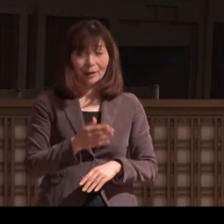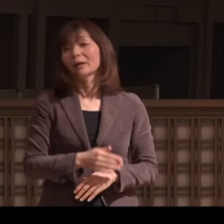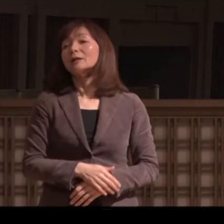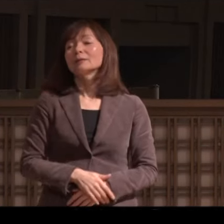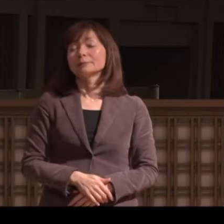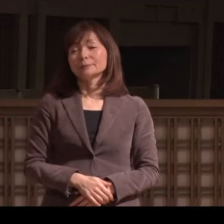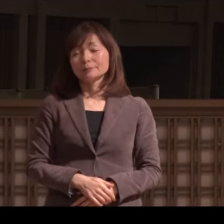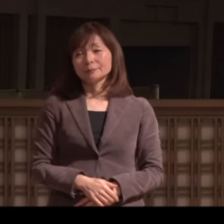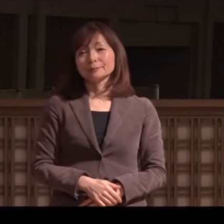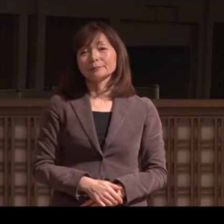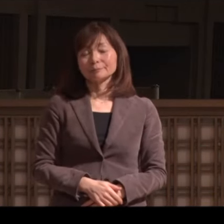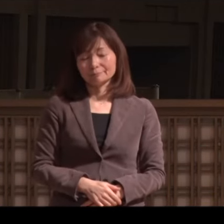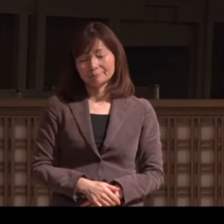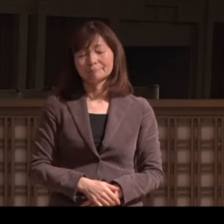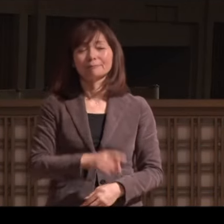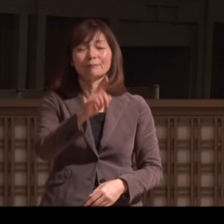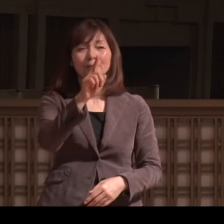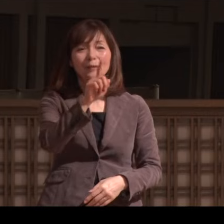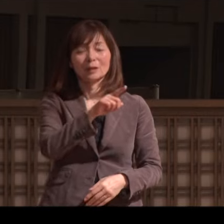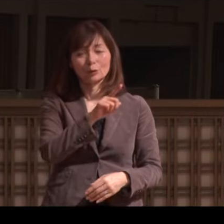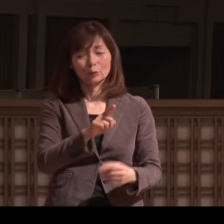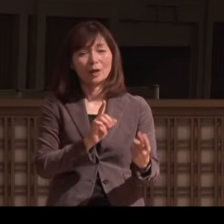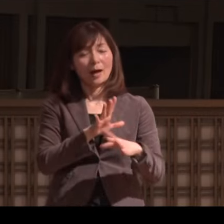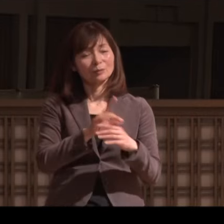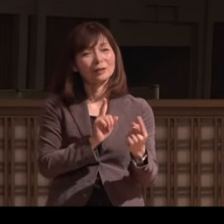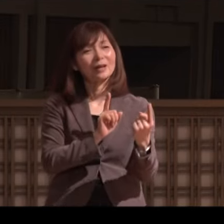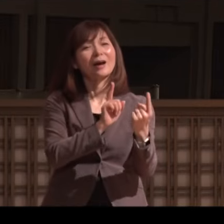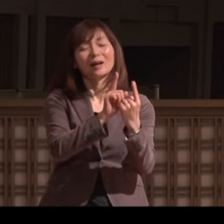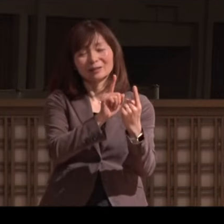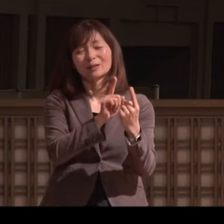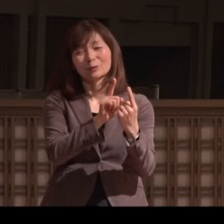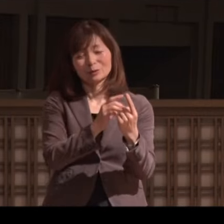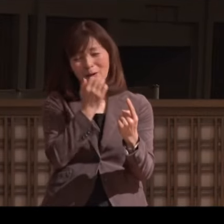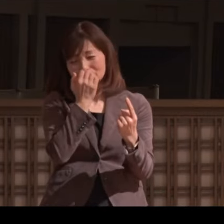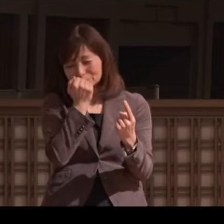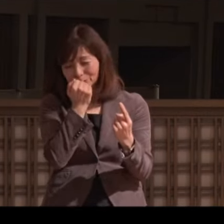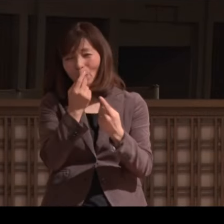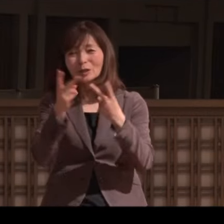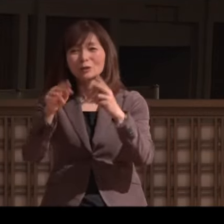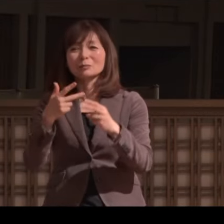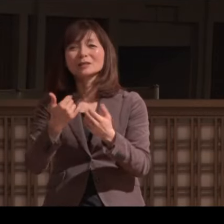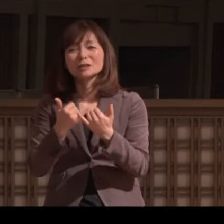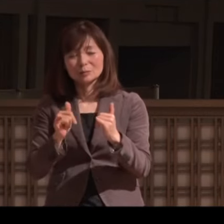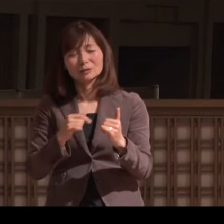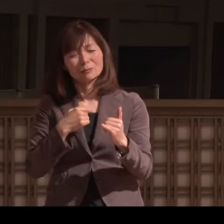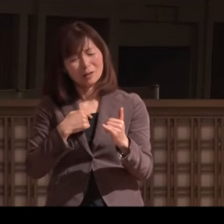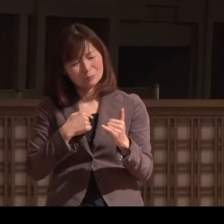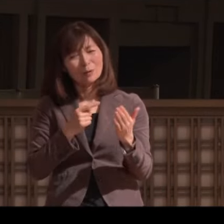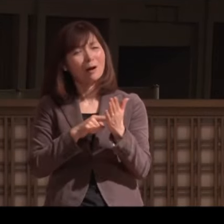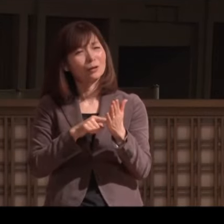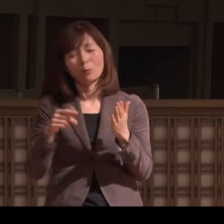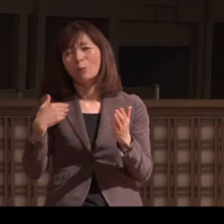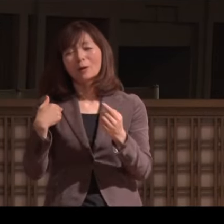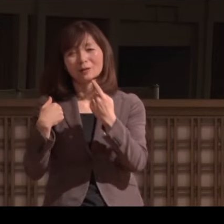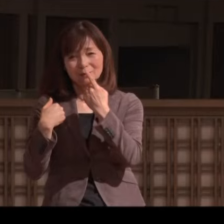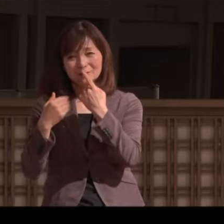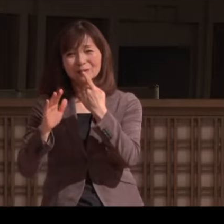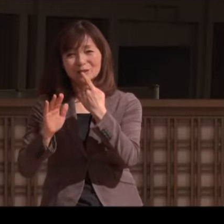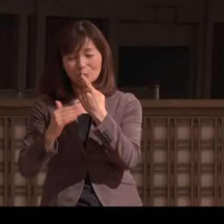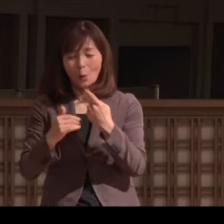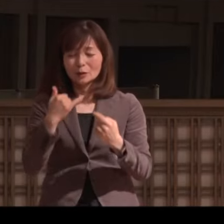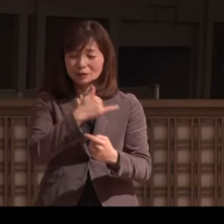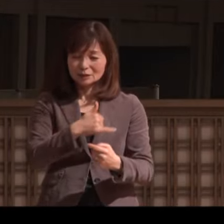え人見の広島市民もどうリアクションしていいやらというえところではありますがあの人生を豊かにするん